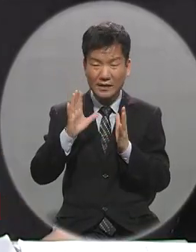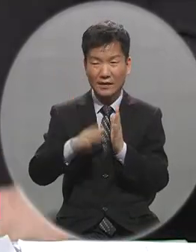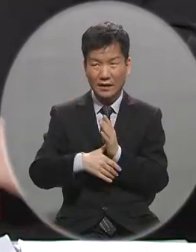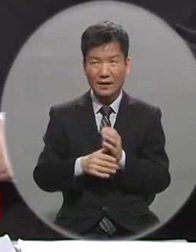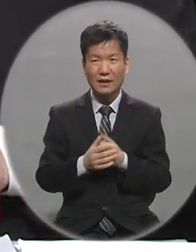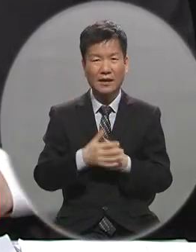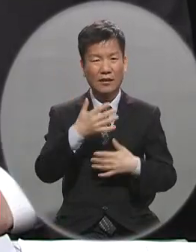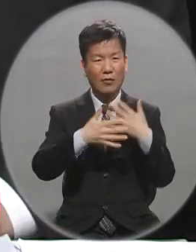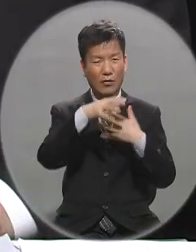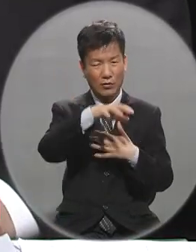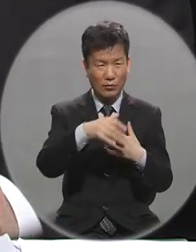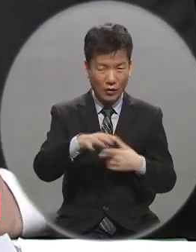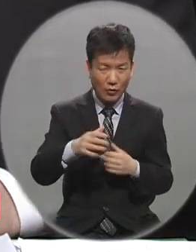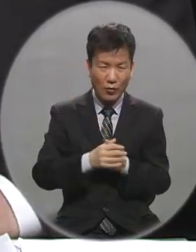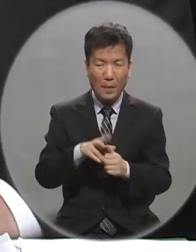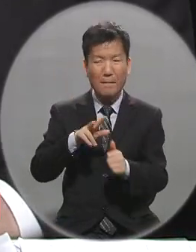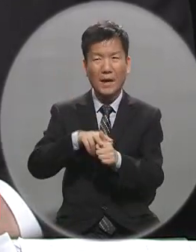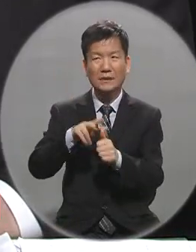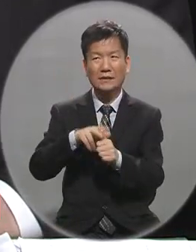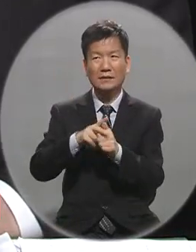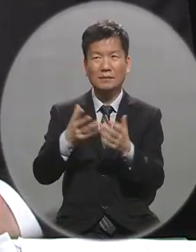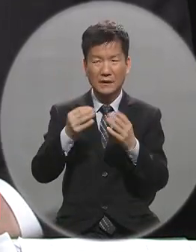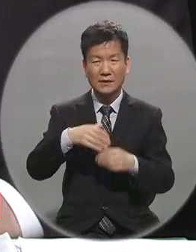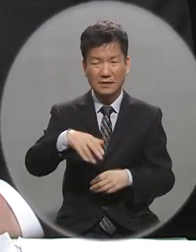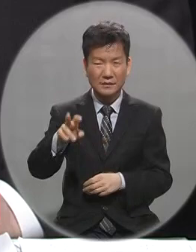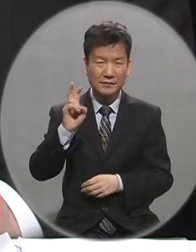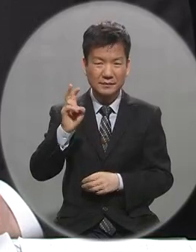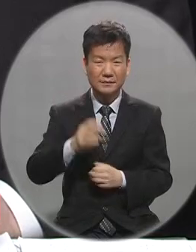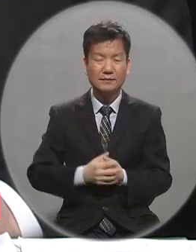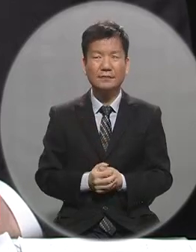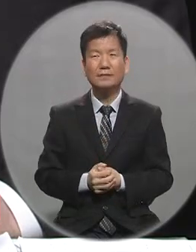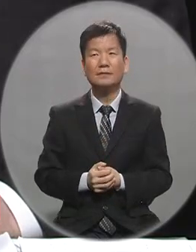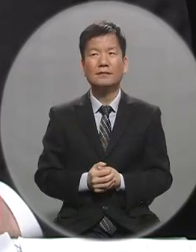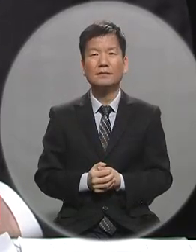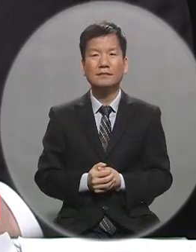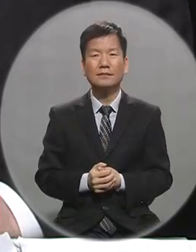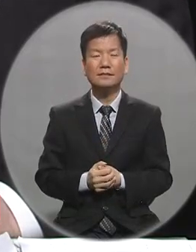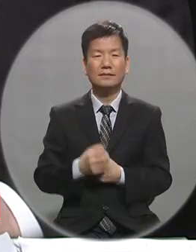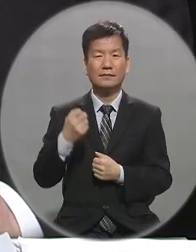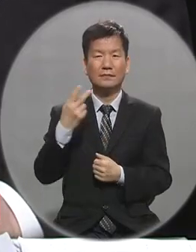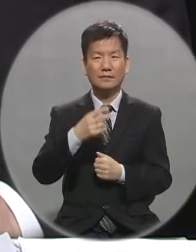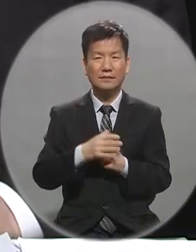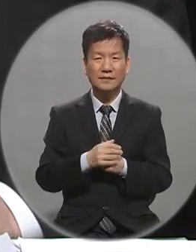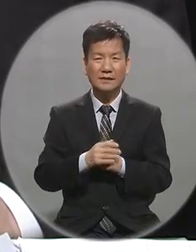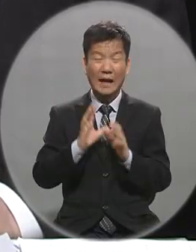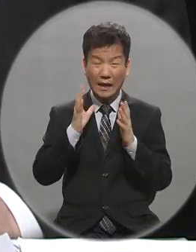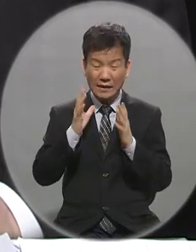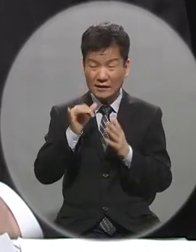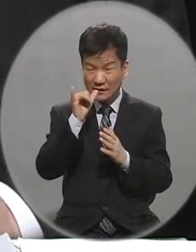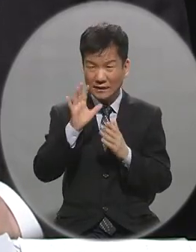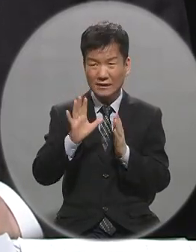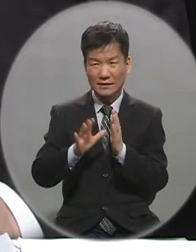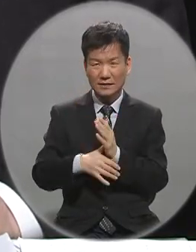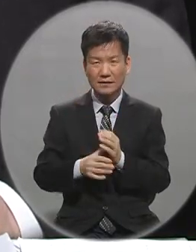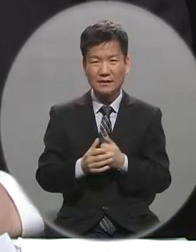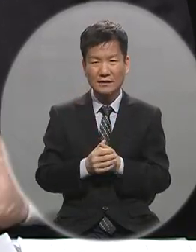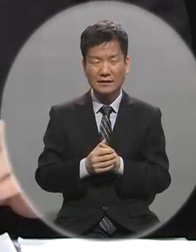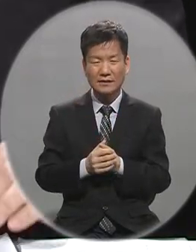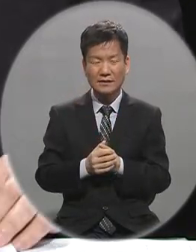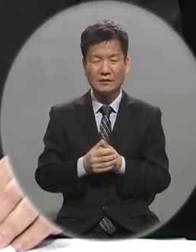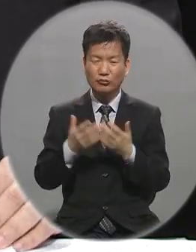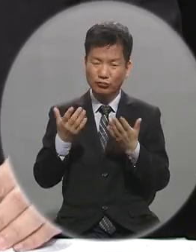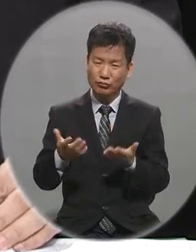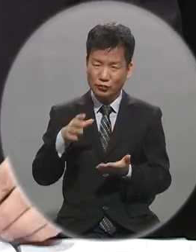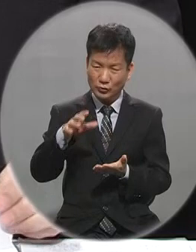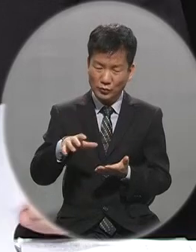때는 이제 영화관도 가고 그다음에 마트 시설을 좀 많이 가는 경우가 있지요. 그리고는 더 어린 아이들이 있을 때는 좀 유원지를